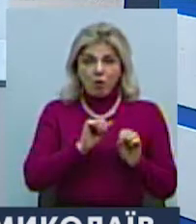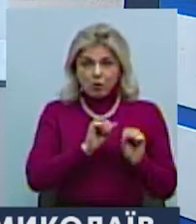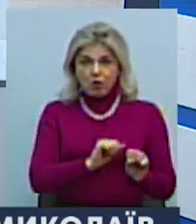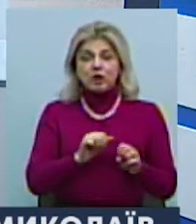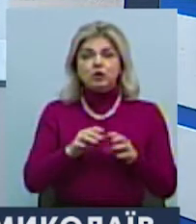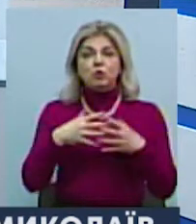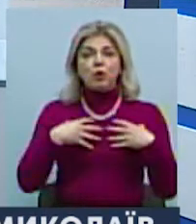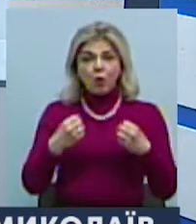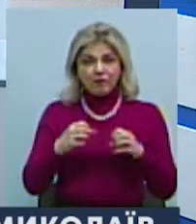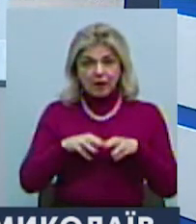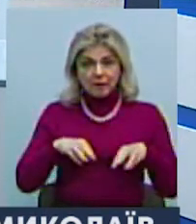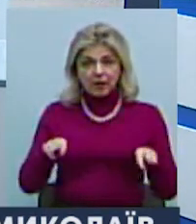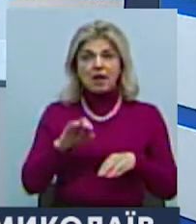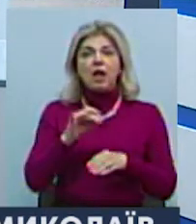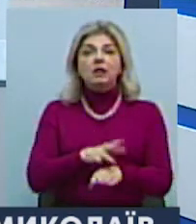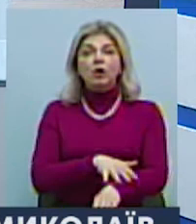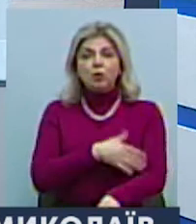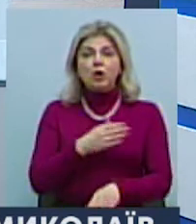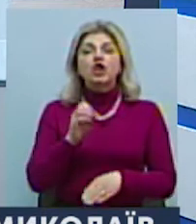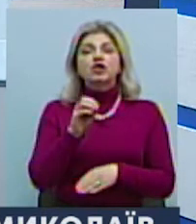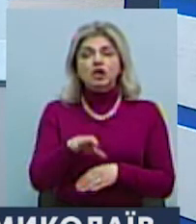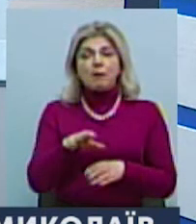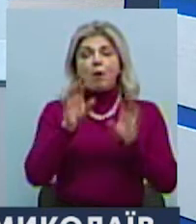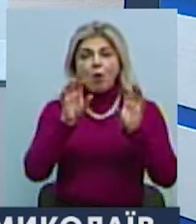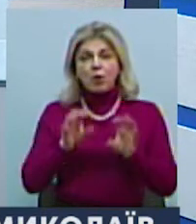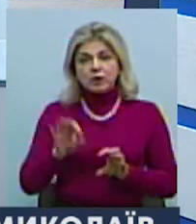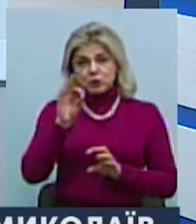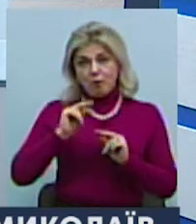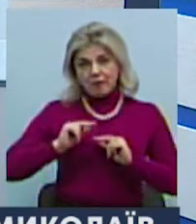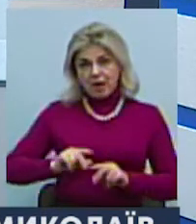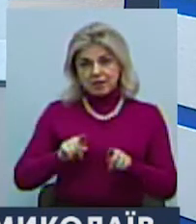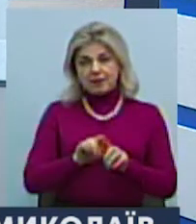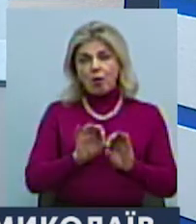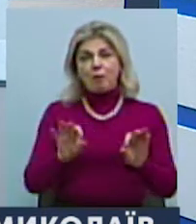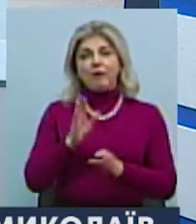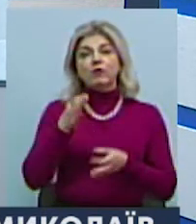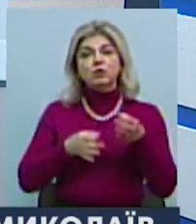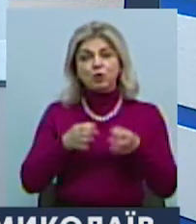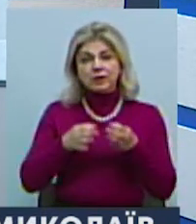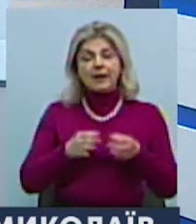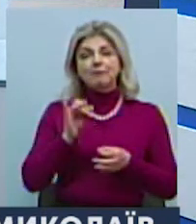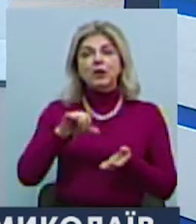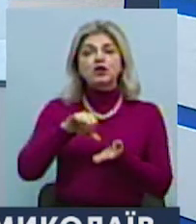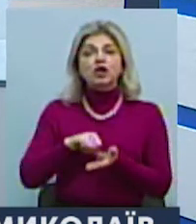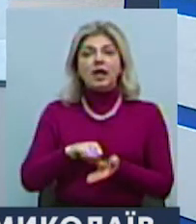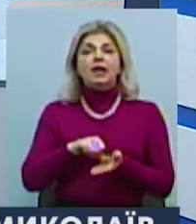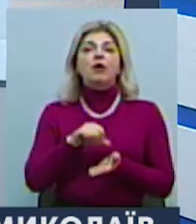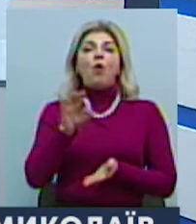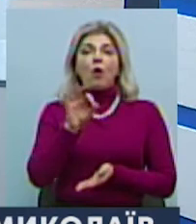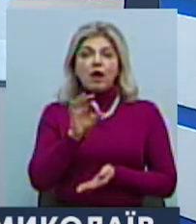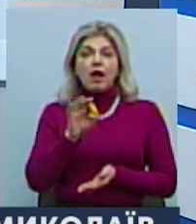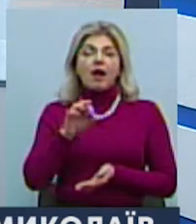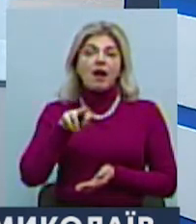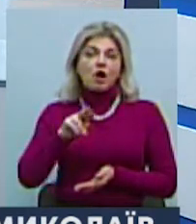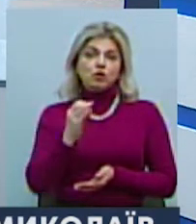виконуючого обов'язки вона довше, аніж це дозволяє кодекс законів про працю, пояснили в суді. Позов подав член радикальної партії Олега Ляшко Ігор